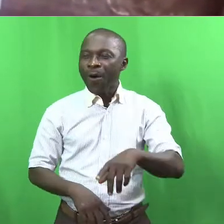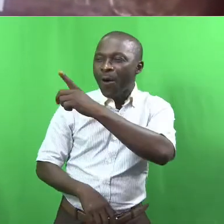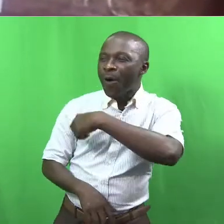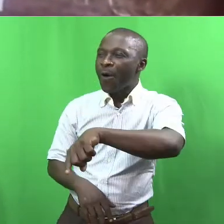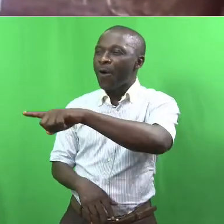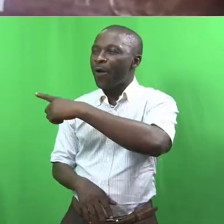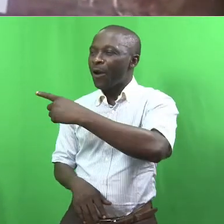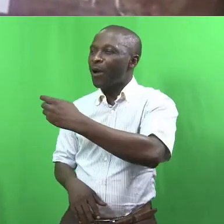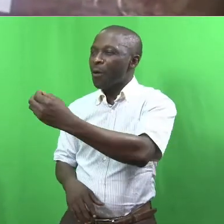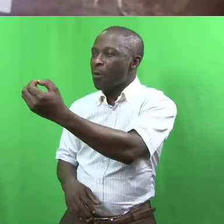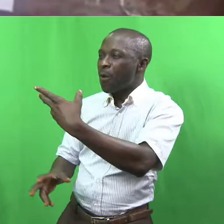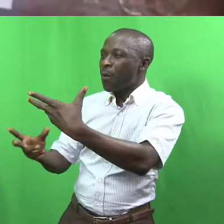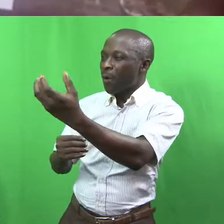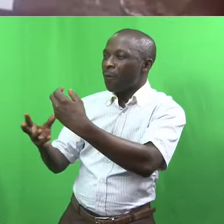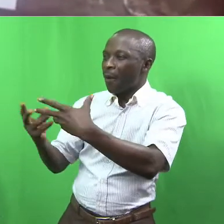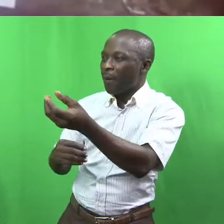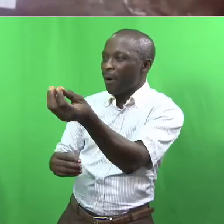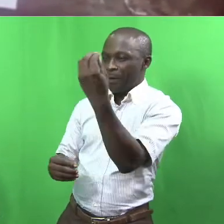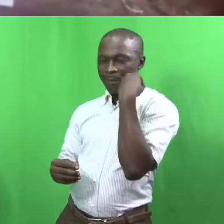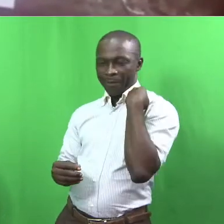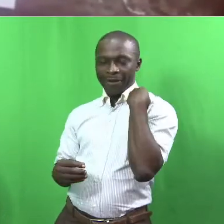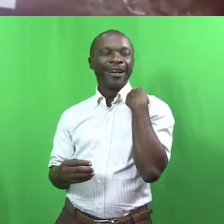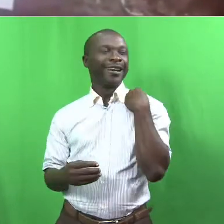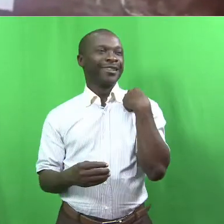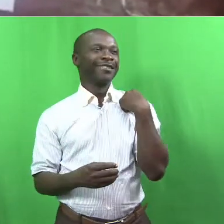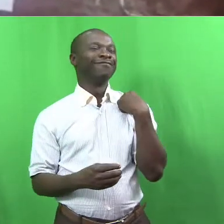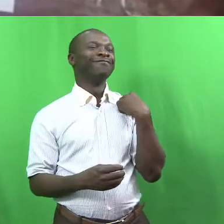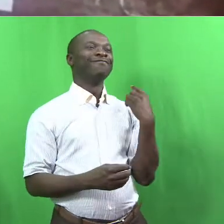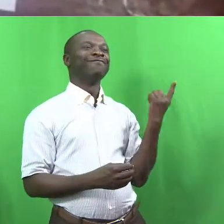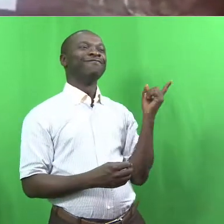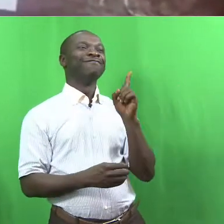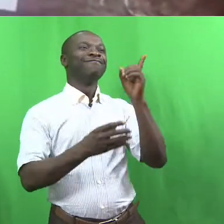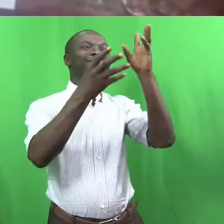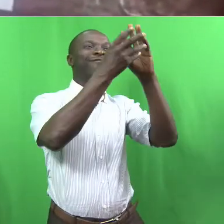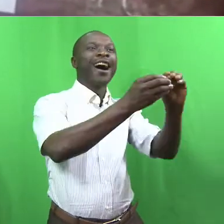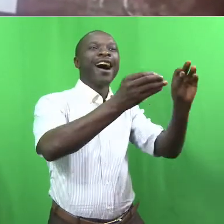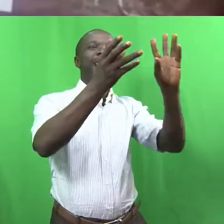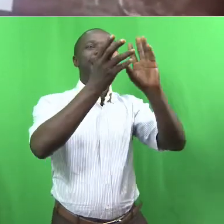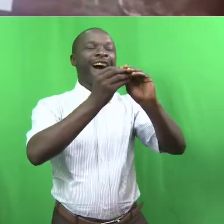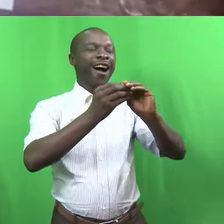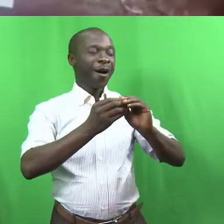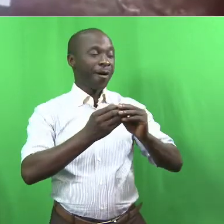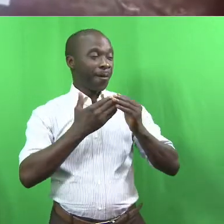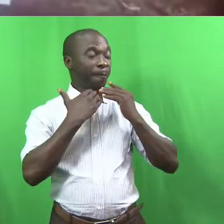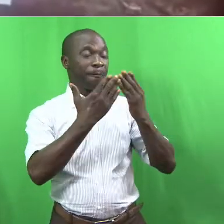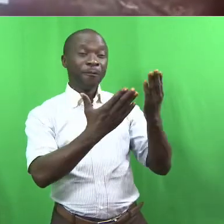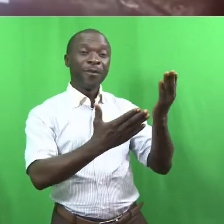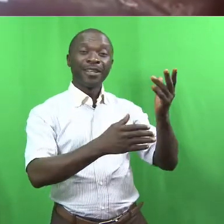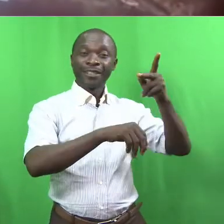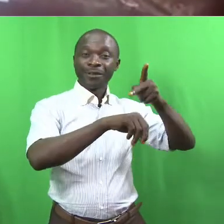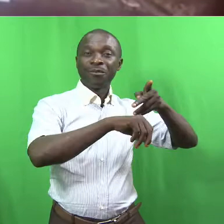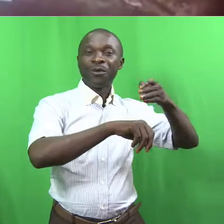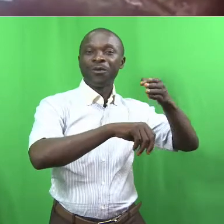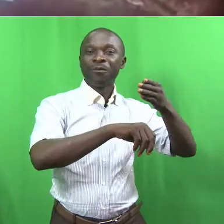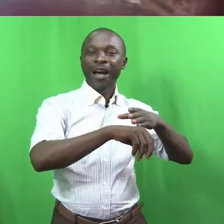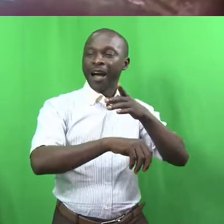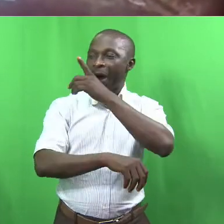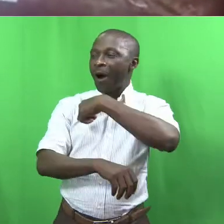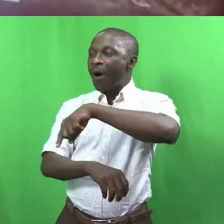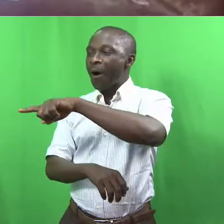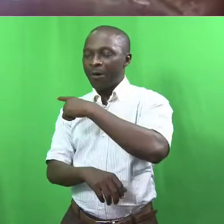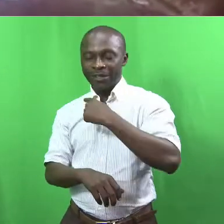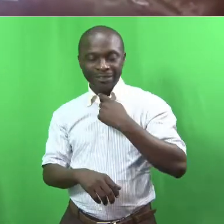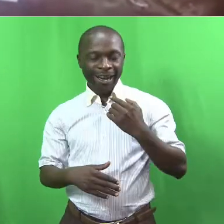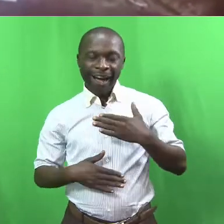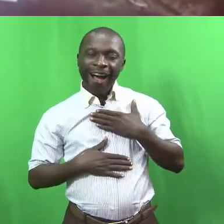majestés, les chefs supérieurs de premier, de deuxième et de troisième degré des Bamboto. Tout au long de la